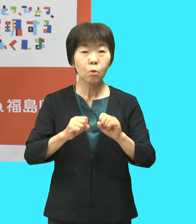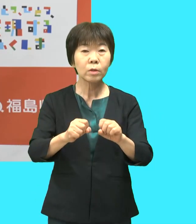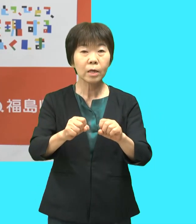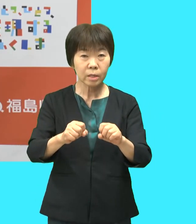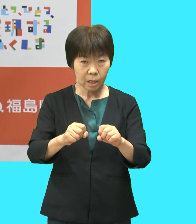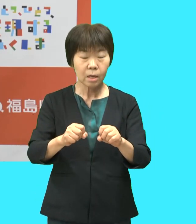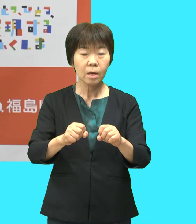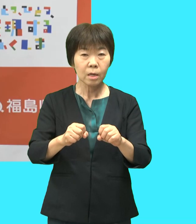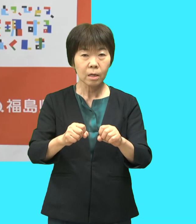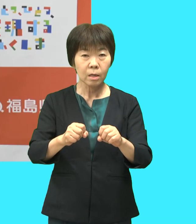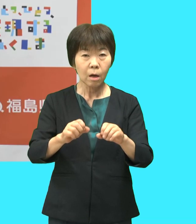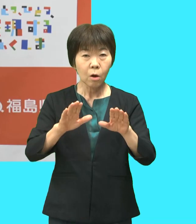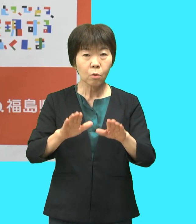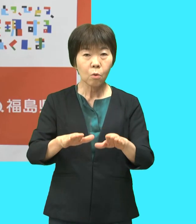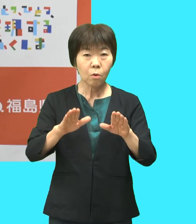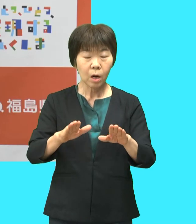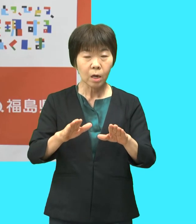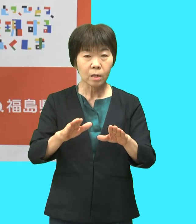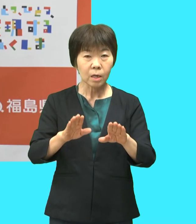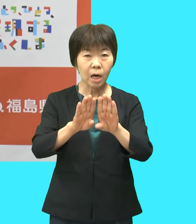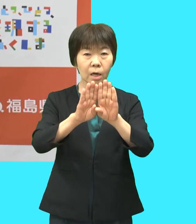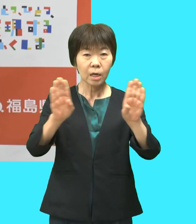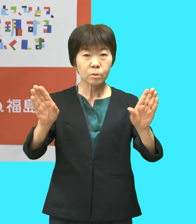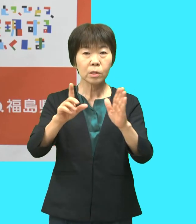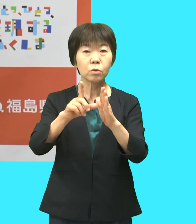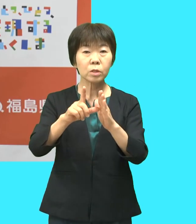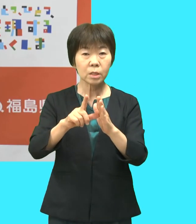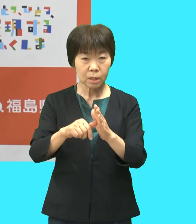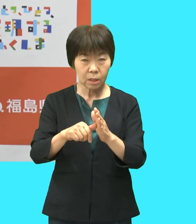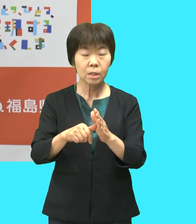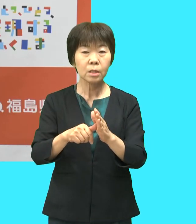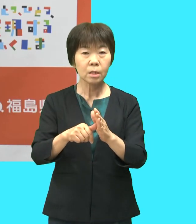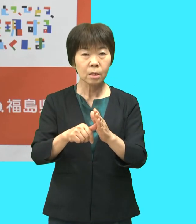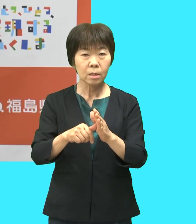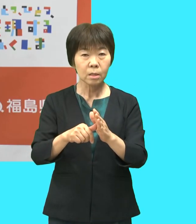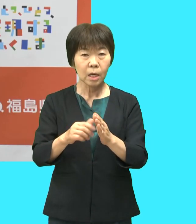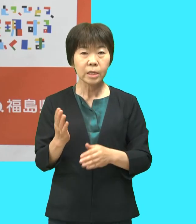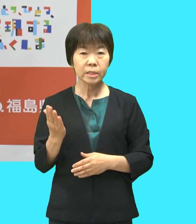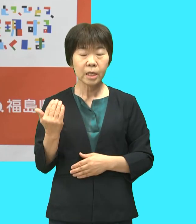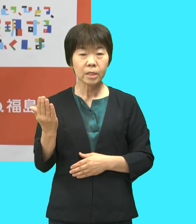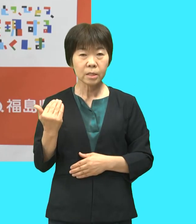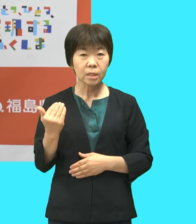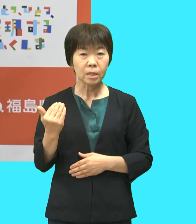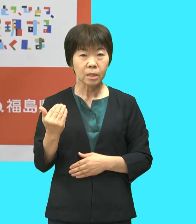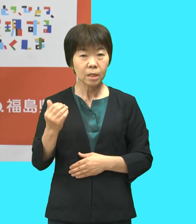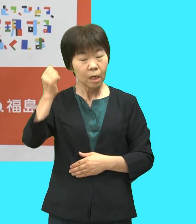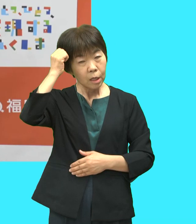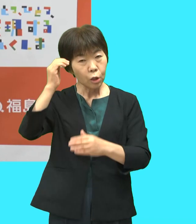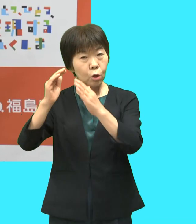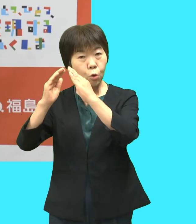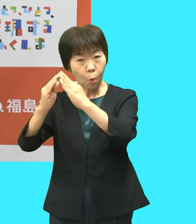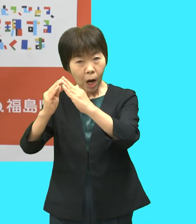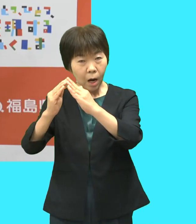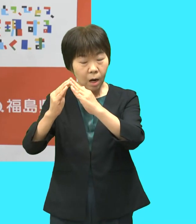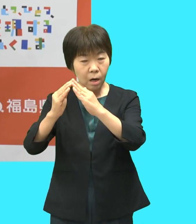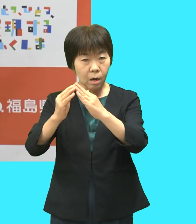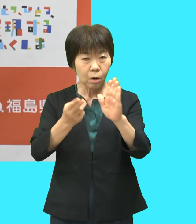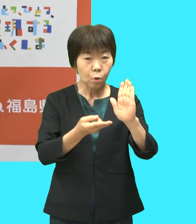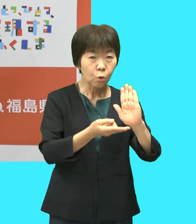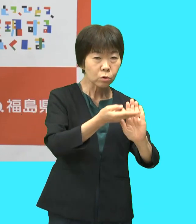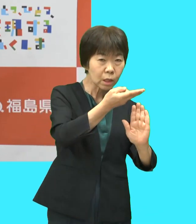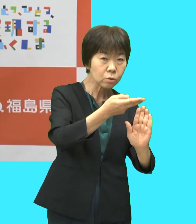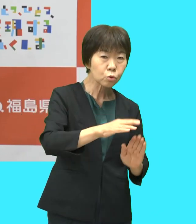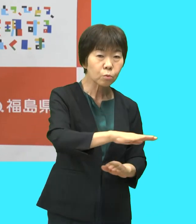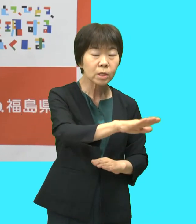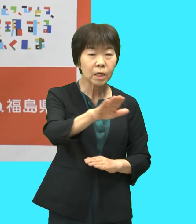でまた今回いよいよ動かすという段階にあたって、事前に旅館、ホテル等の皆さんに対